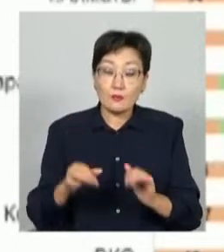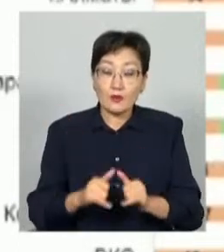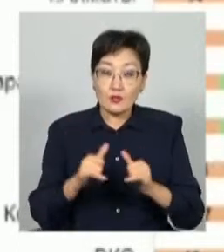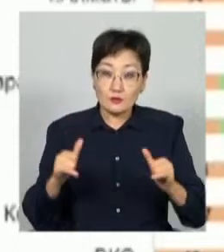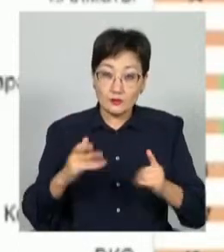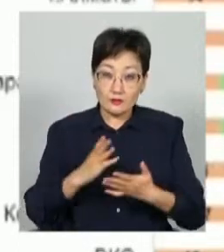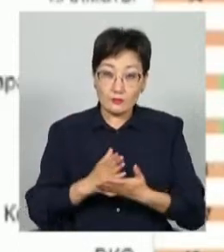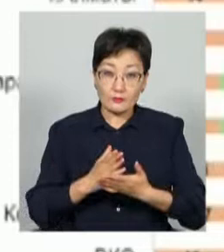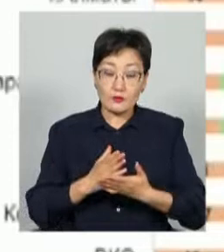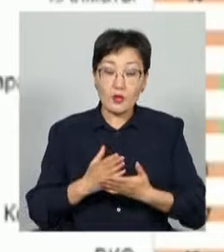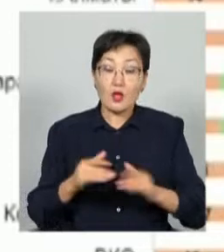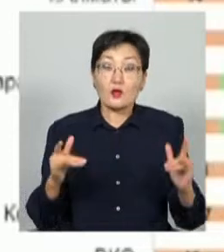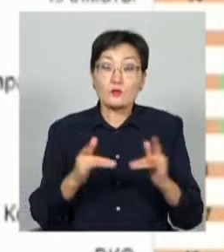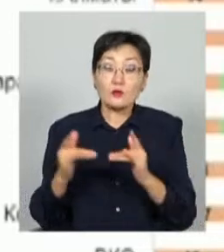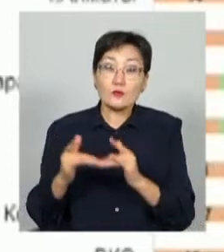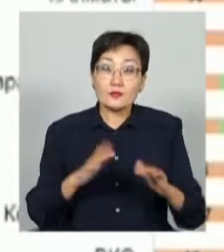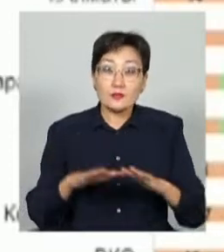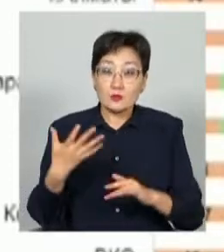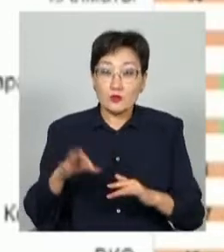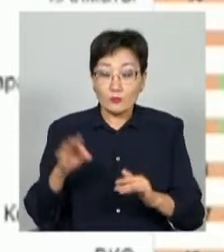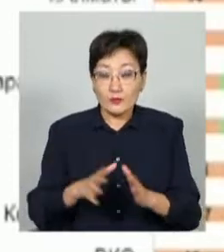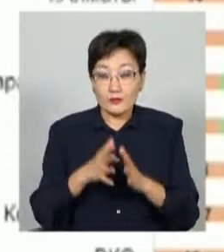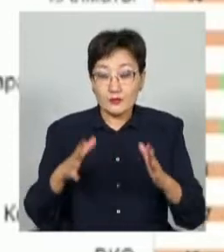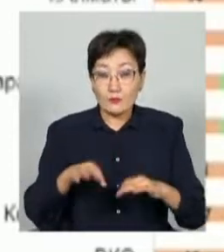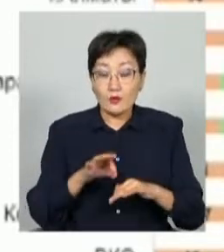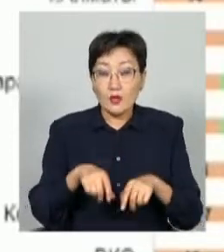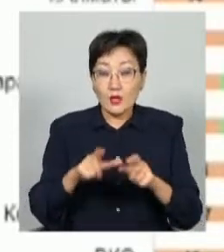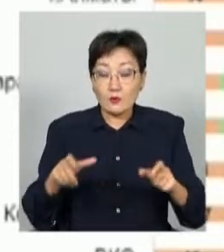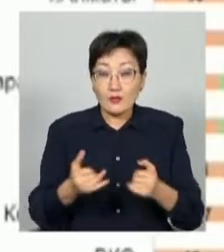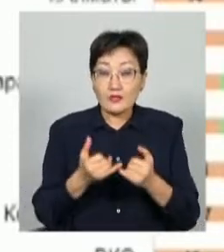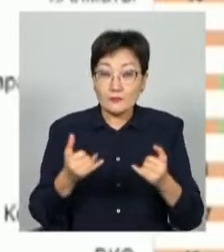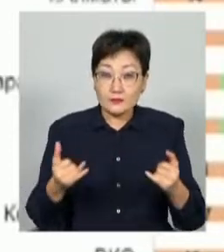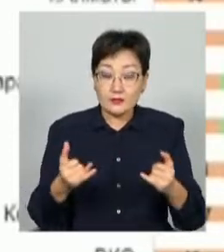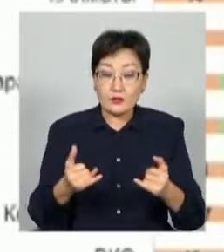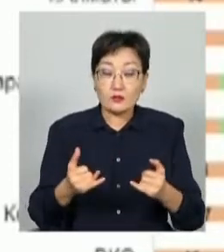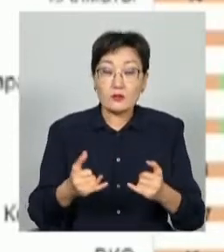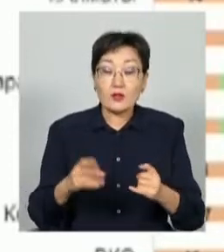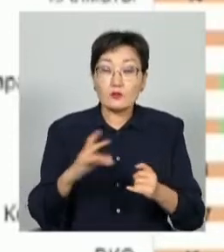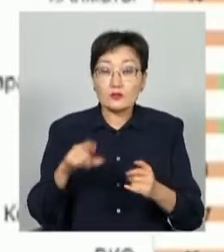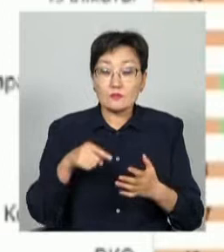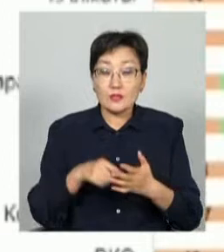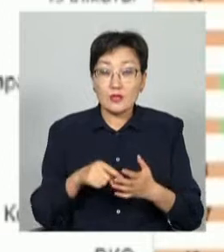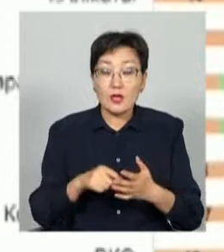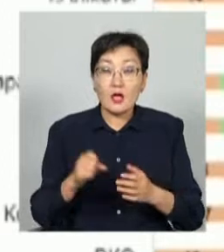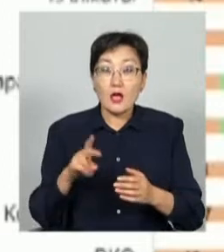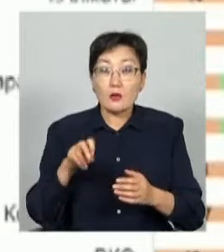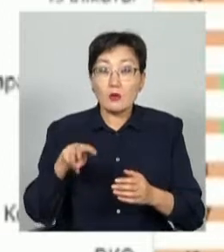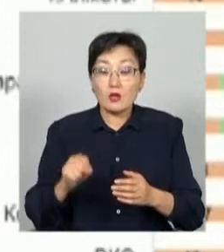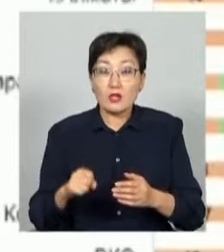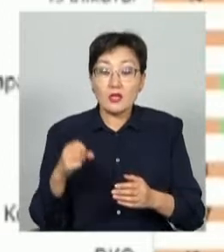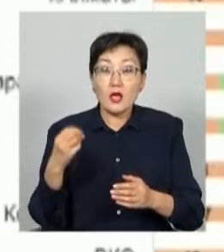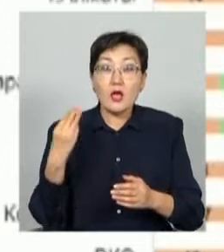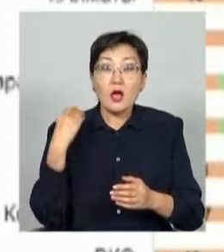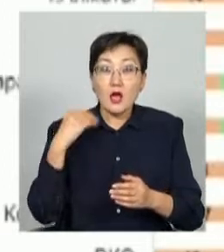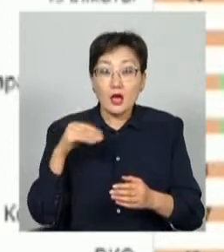2 есе ұлғайды. Төсек қорының 50%-дан астам аурулармен қамтылуы Нұр-Сұлтан қаласында, Ақмола, Ақтөбе, Алматы